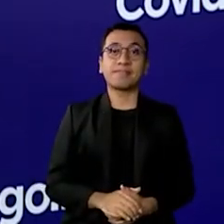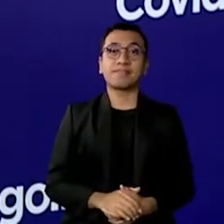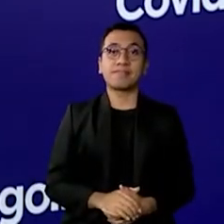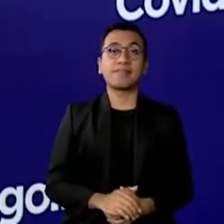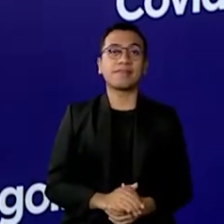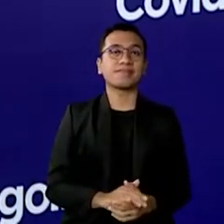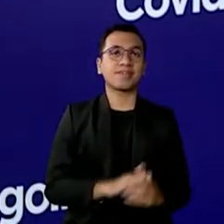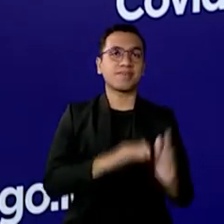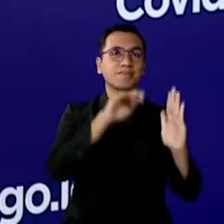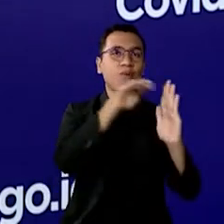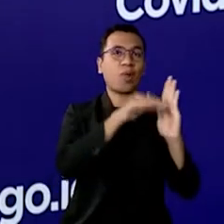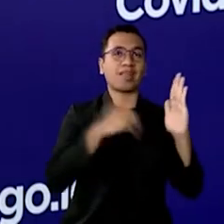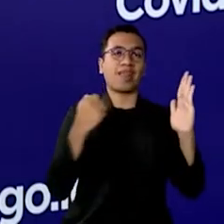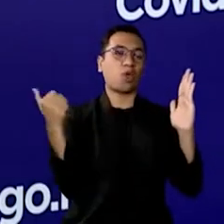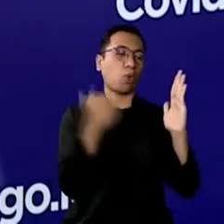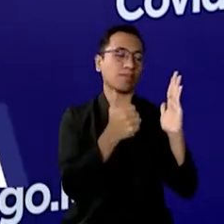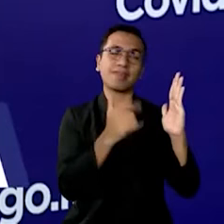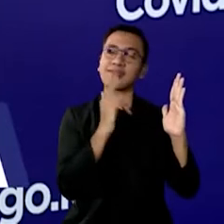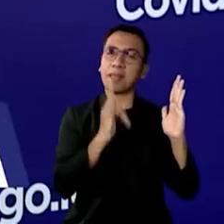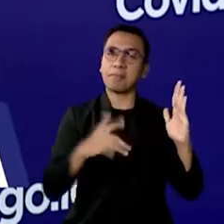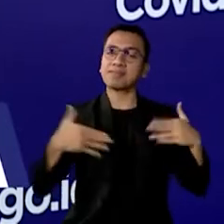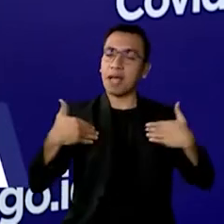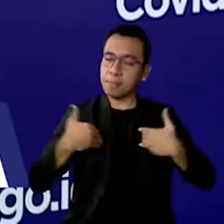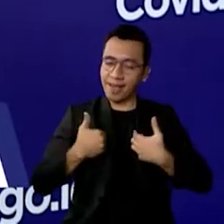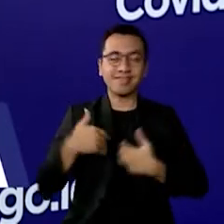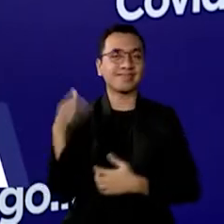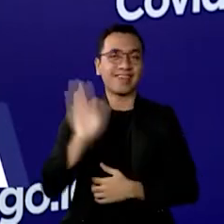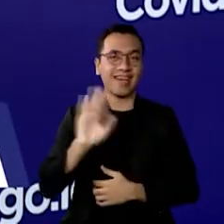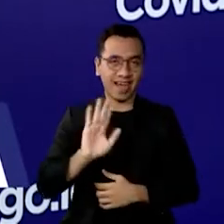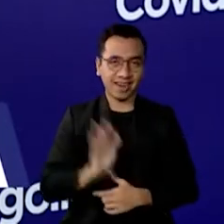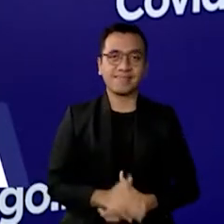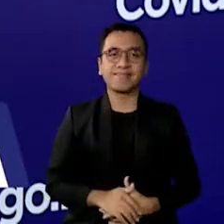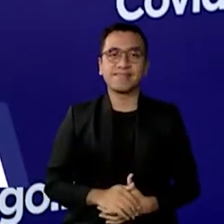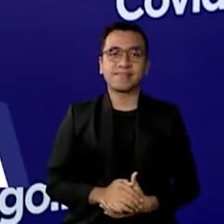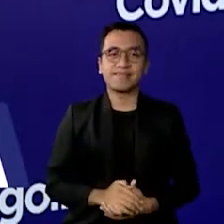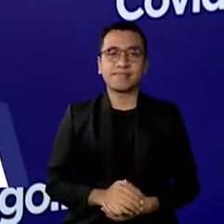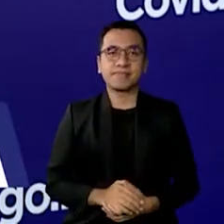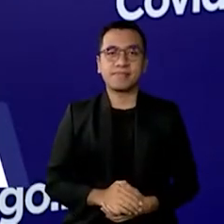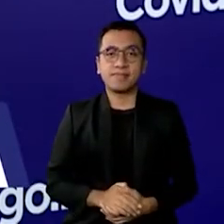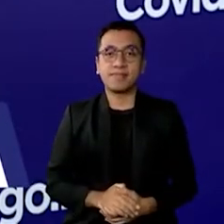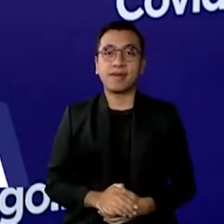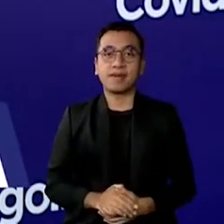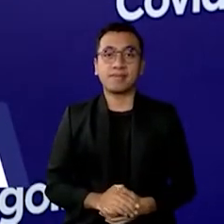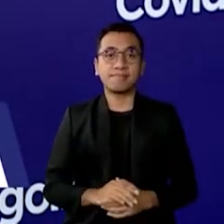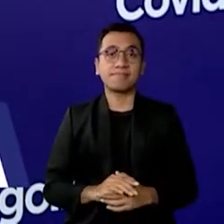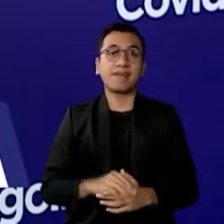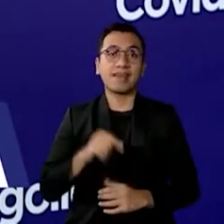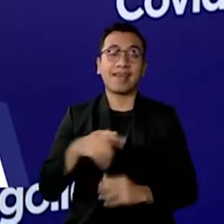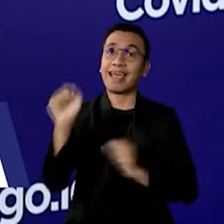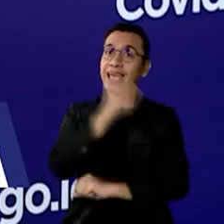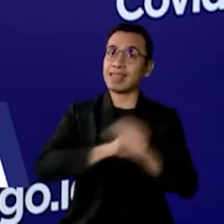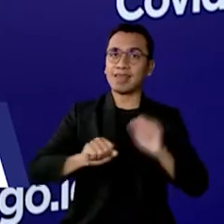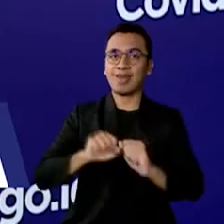untuk disiplin menerapkan protokol kesehatan kapanpun dimanapun dan jangan lupa untuk mengurangi kegiatan yang berpotensi